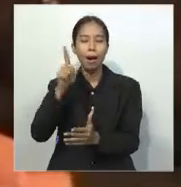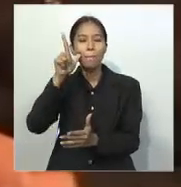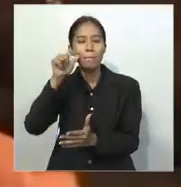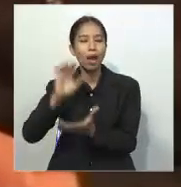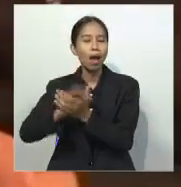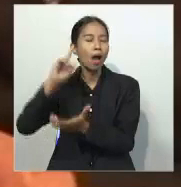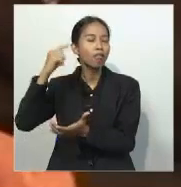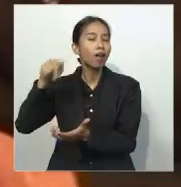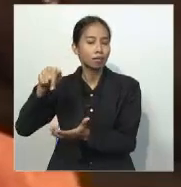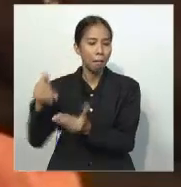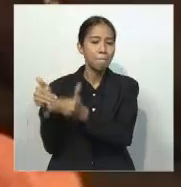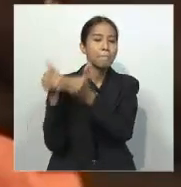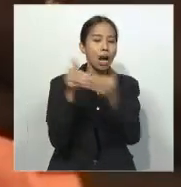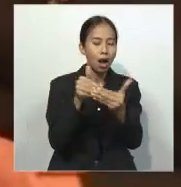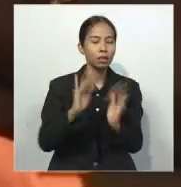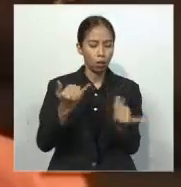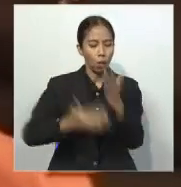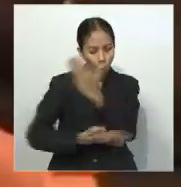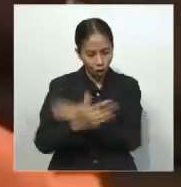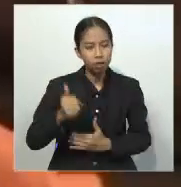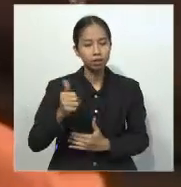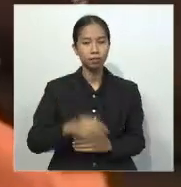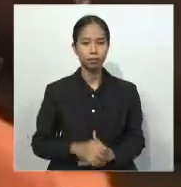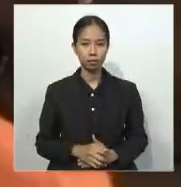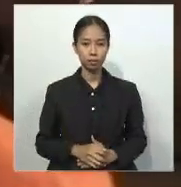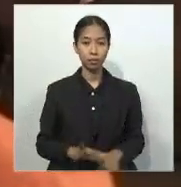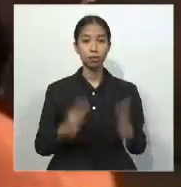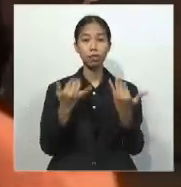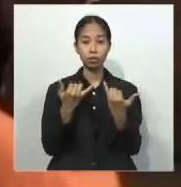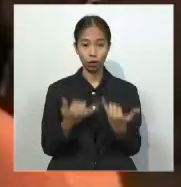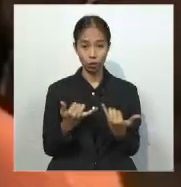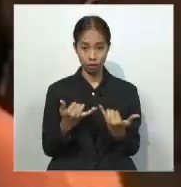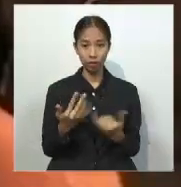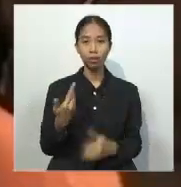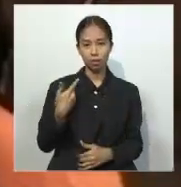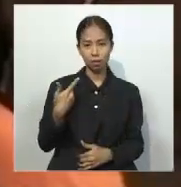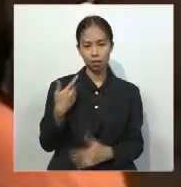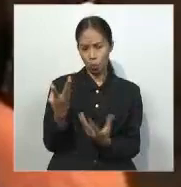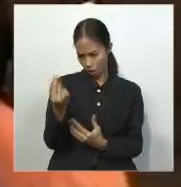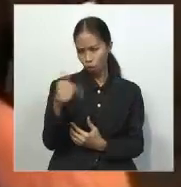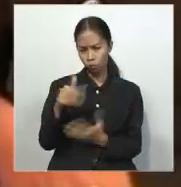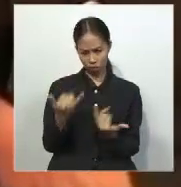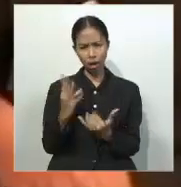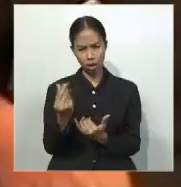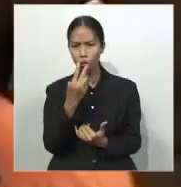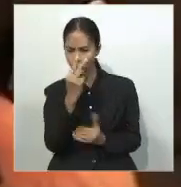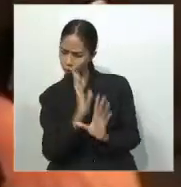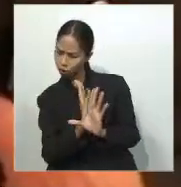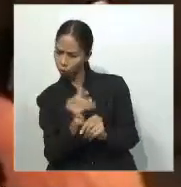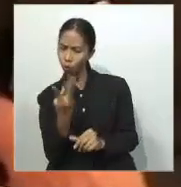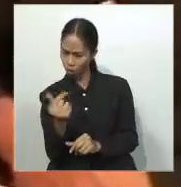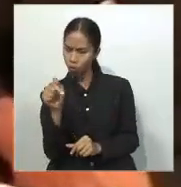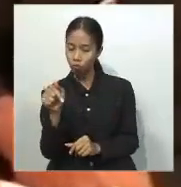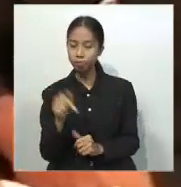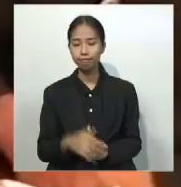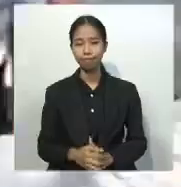ครับดี ต้องคิวนานหรือยังครับที่จะไปเพื่อนคนอีสาน วันนี้ก็ไม่เท่าไหร่ครับก็ถือว่าเร็วนะครับพี่เร็วครับรว